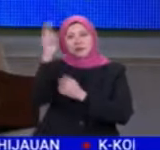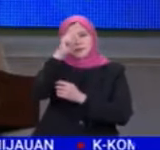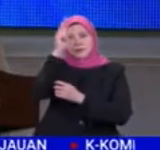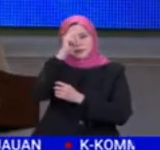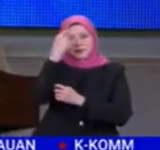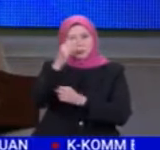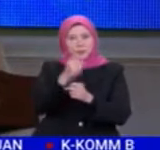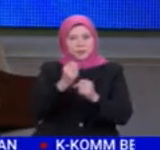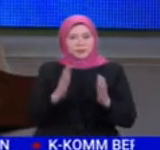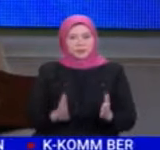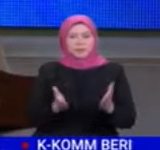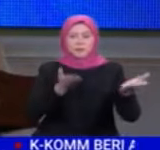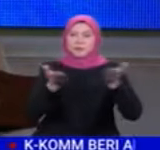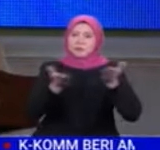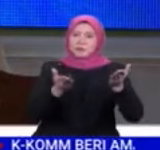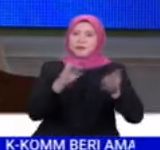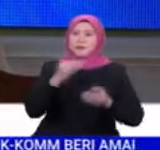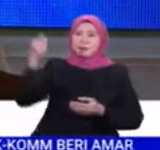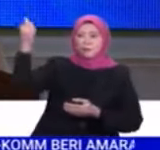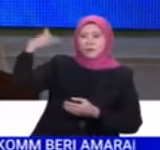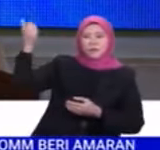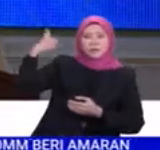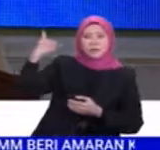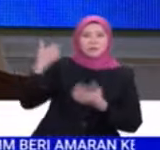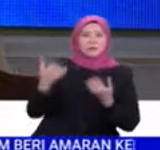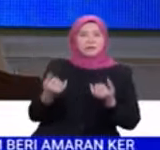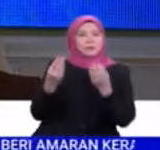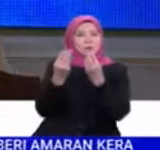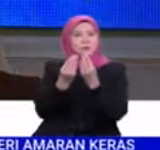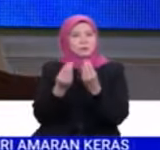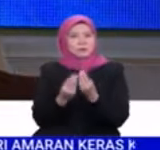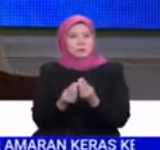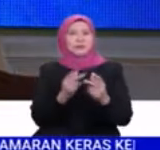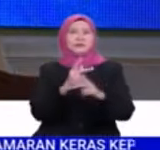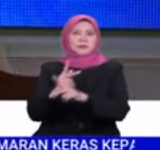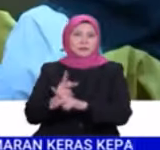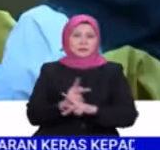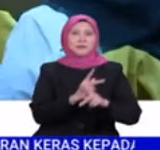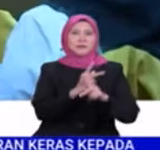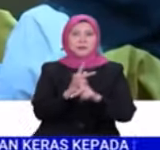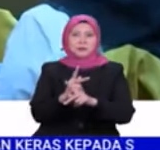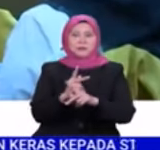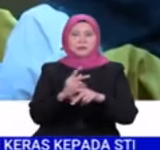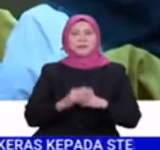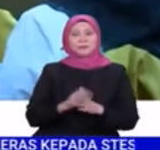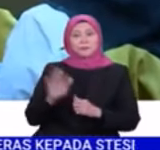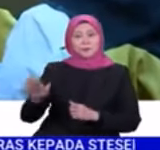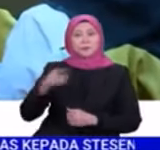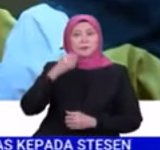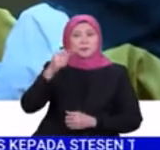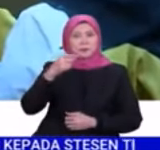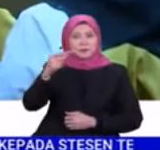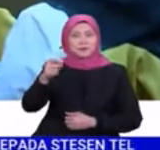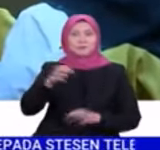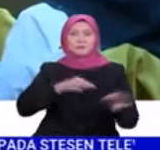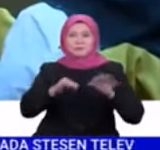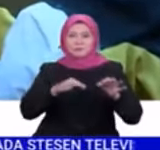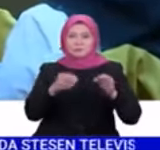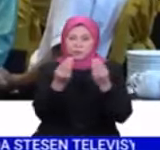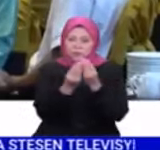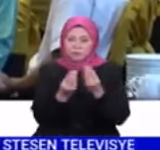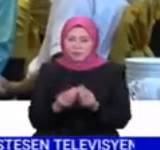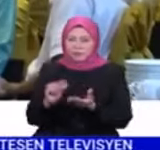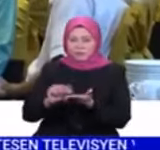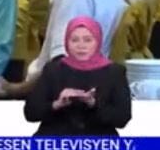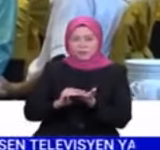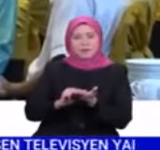bagi kaki tangan berhemat dan besar berada pada kadar terkawal Beliau berkata demikian sebagai mengulas sama ada kadar